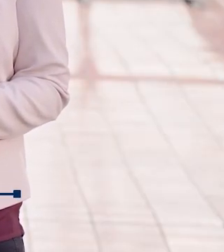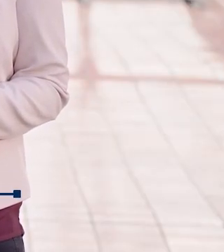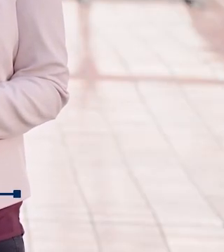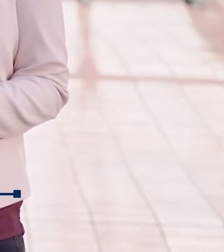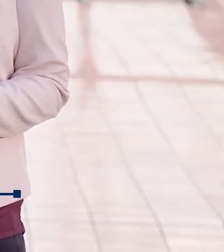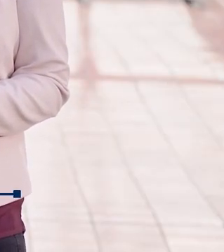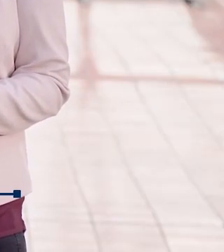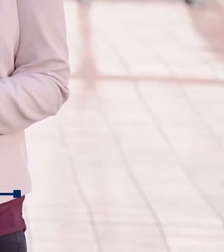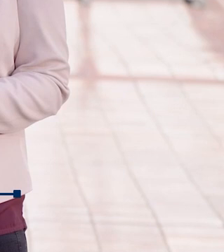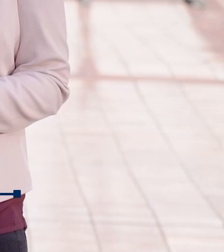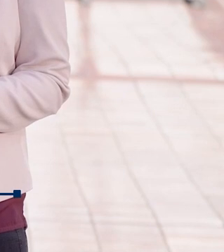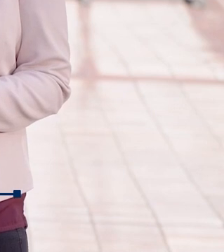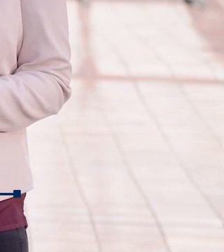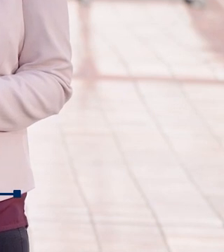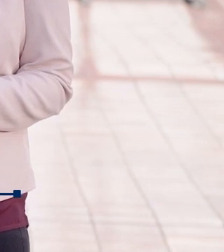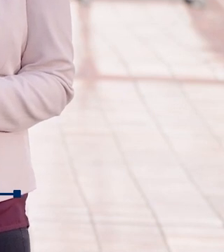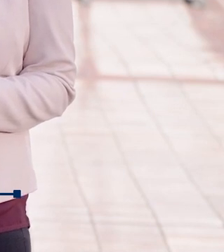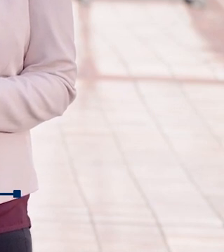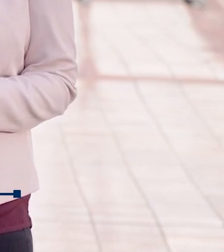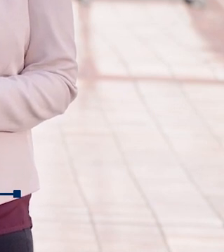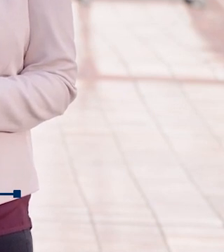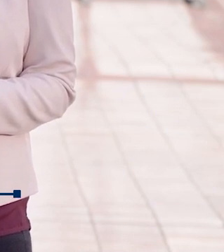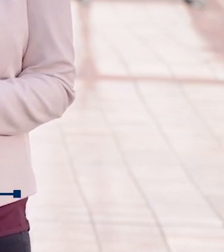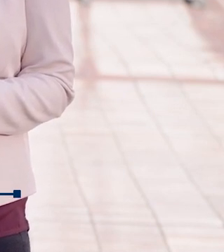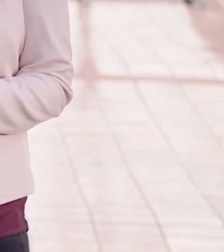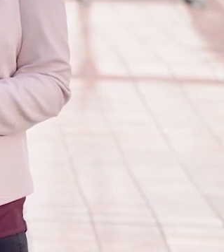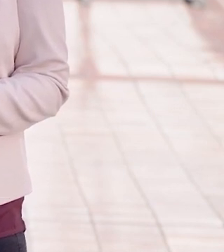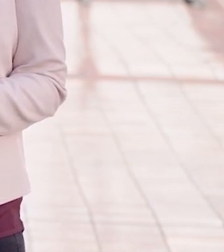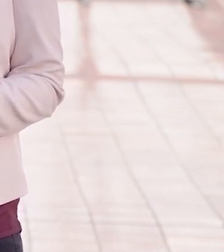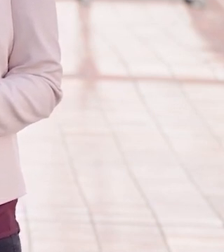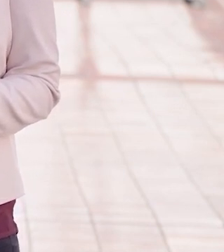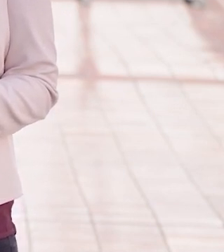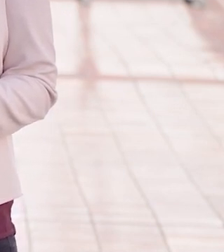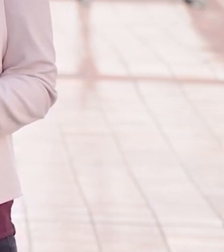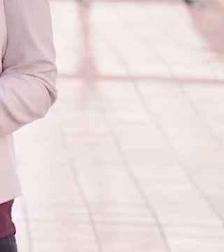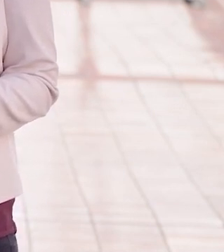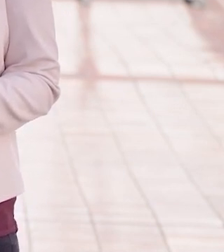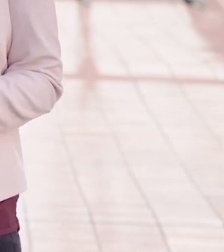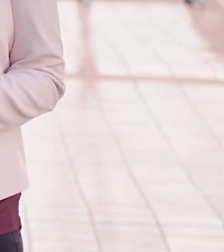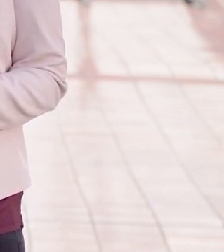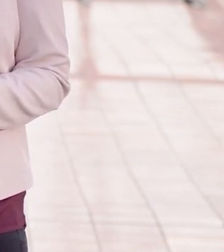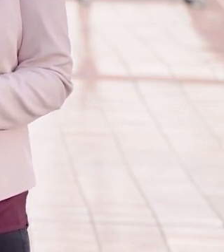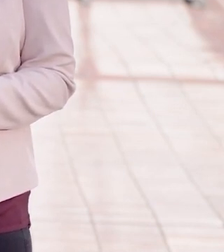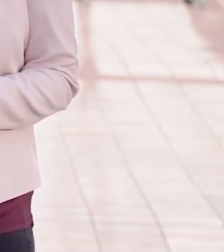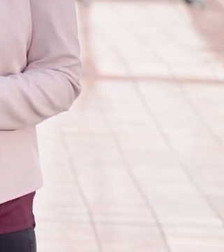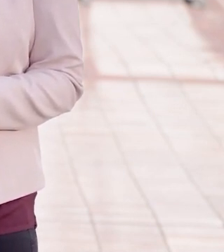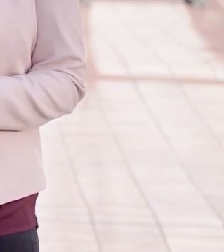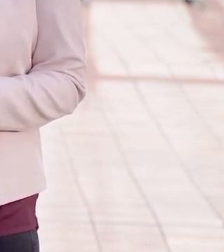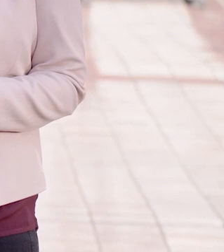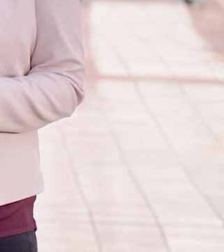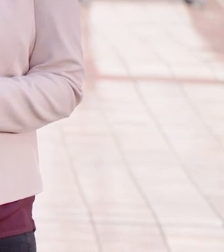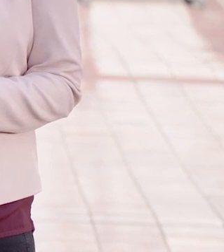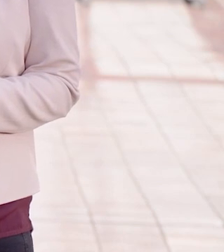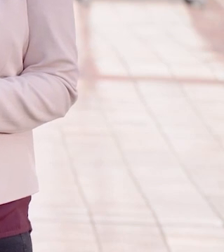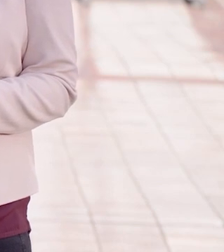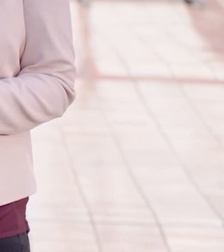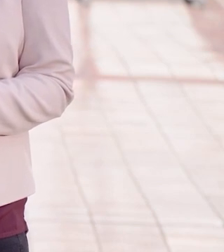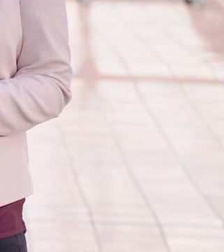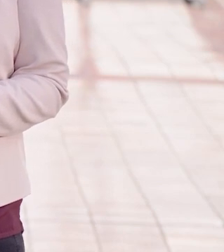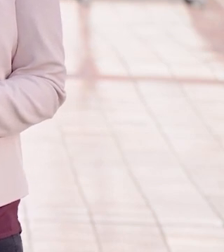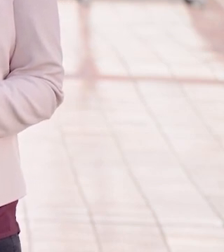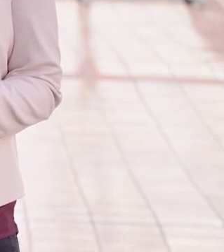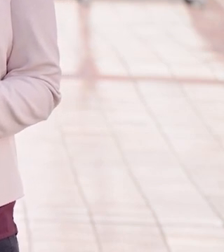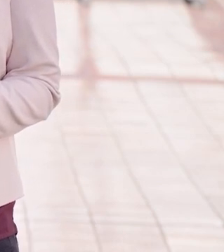studia, czyli takie udogodnienia dla naszych kandydatów jak najbardziej są możliwe i osoby, które chciałyby z